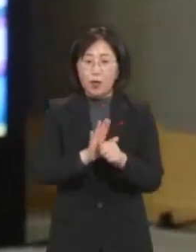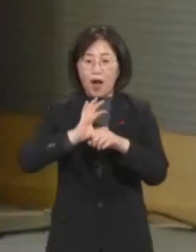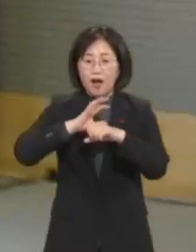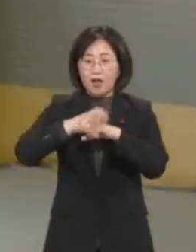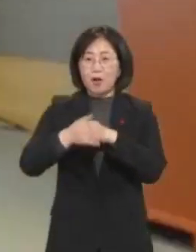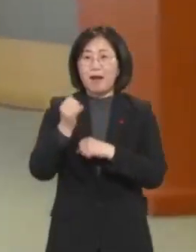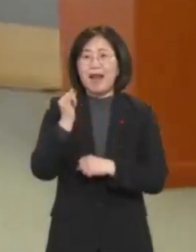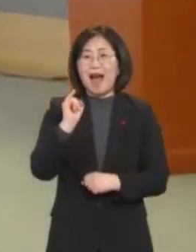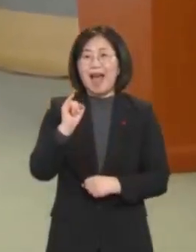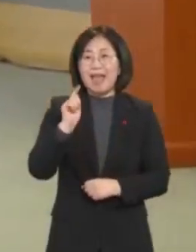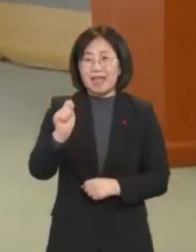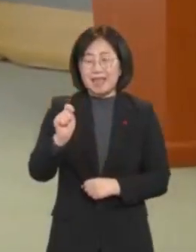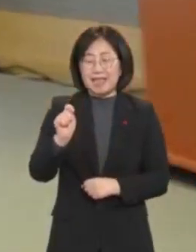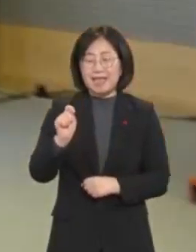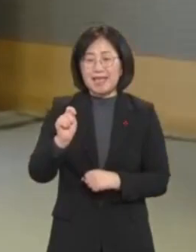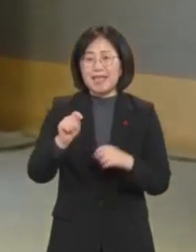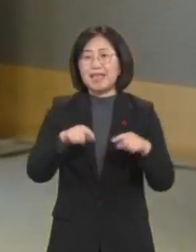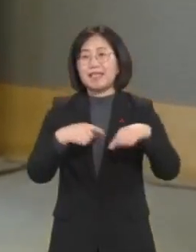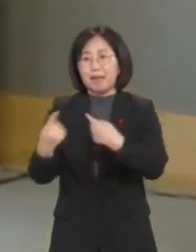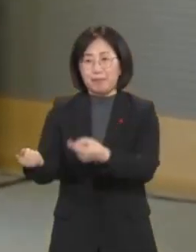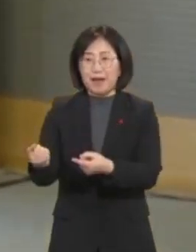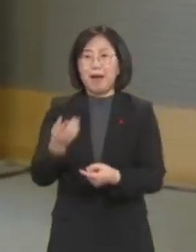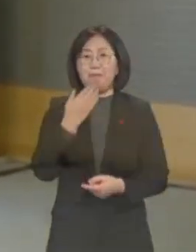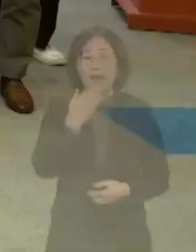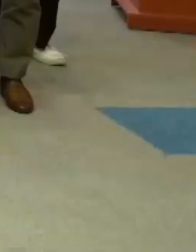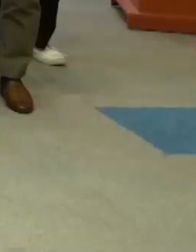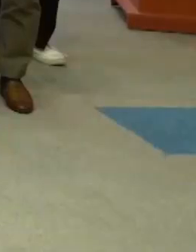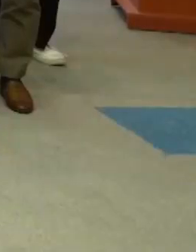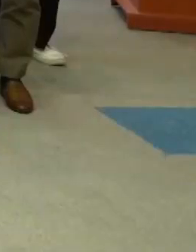전시회인 ces 참가 자격이 주어집니다